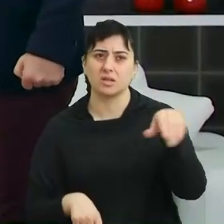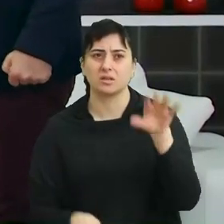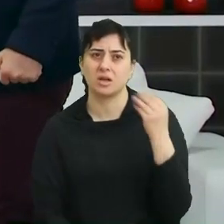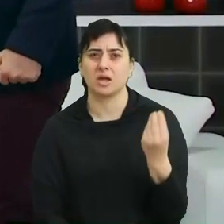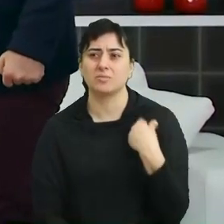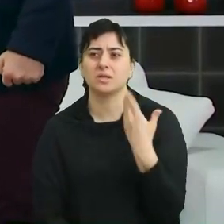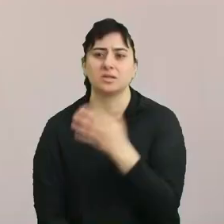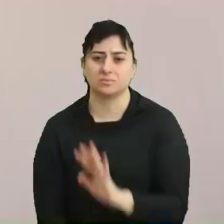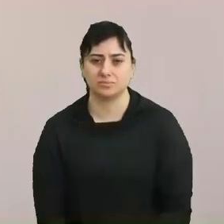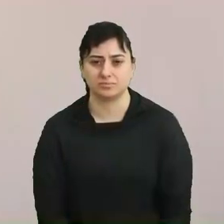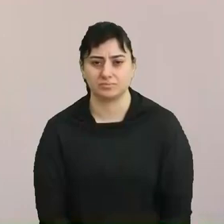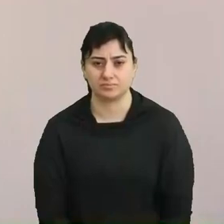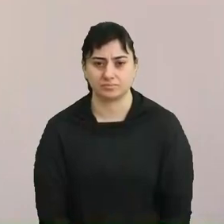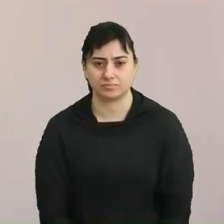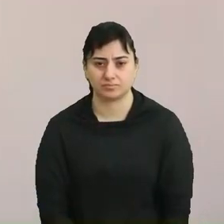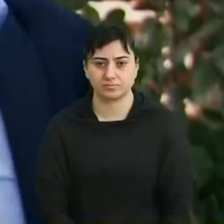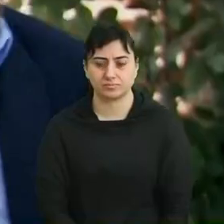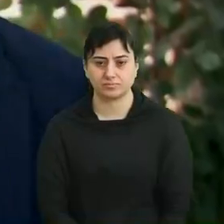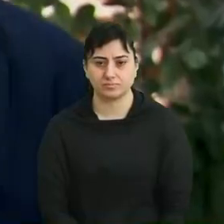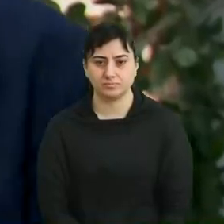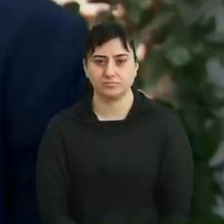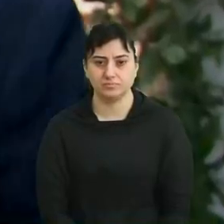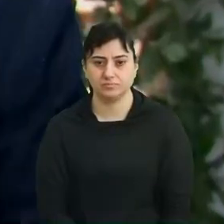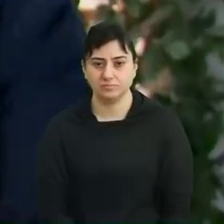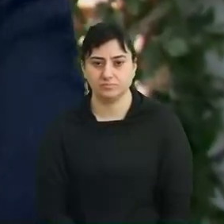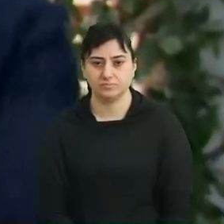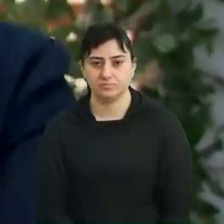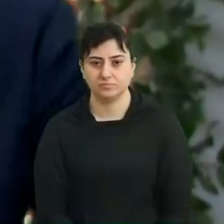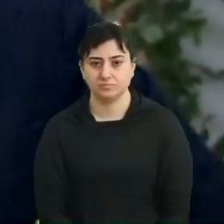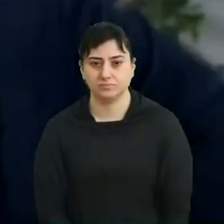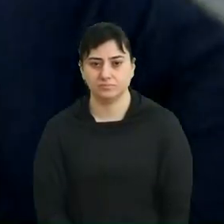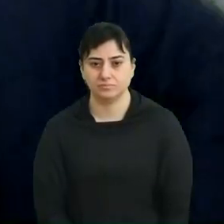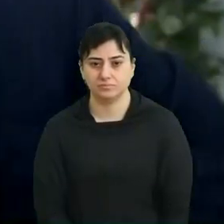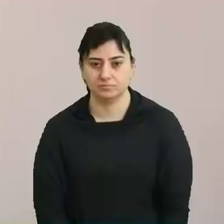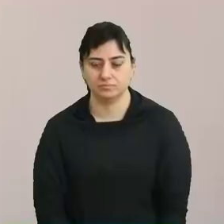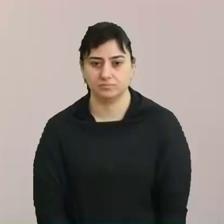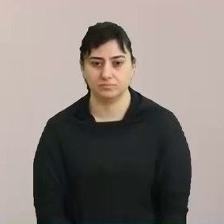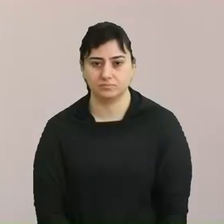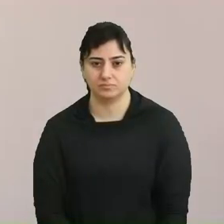daha cazip bence. İyice panik oldu. Elini kolunu koyacak yer bulamıyor.